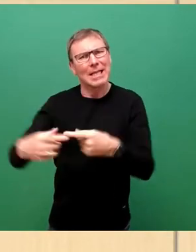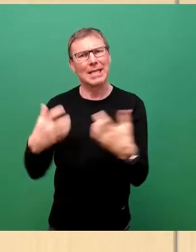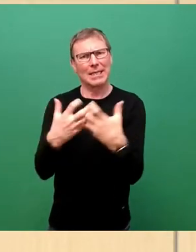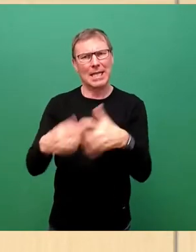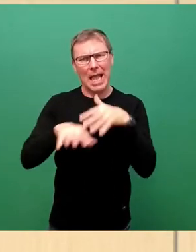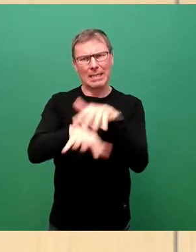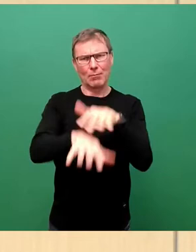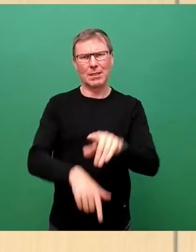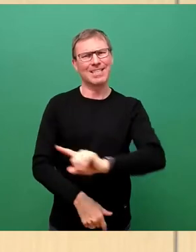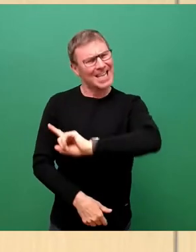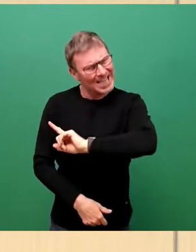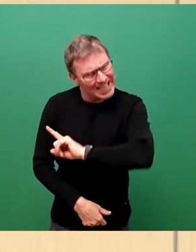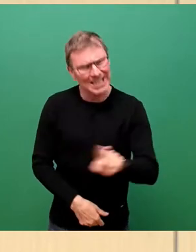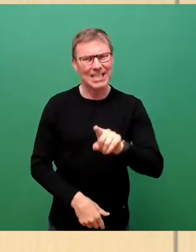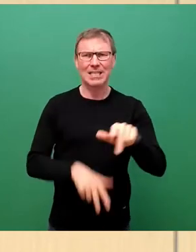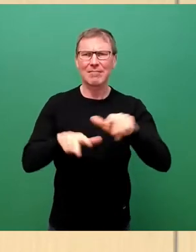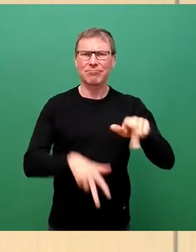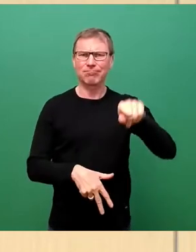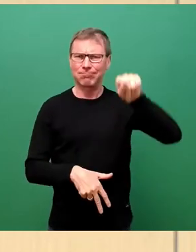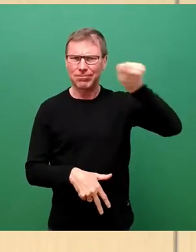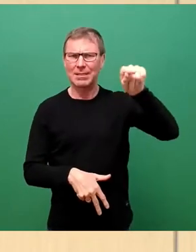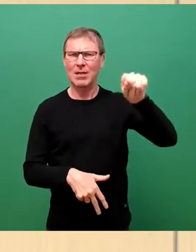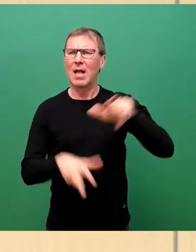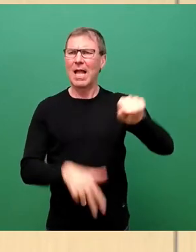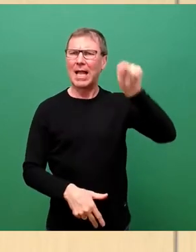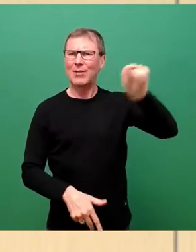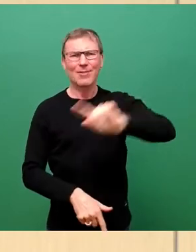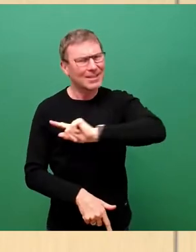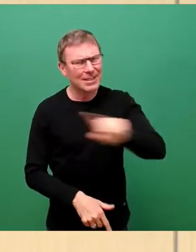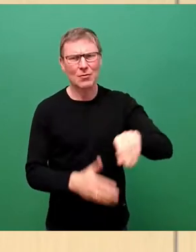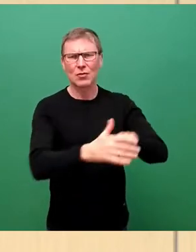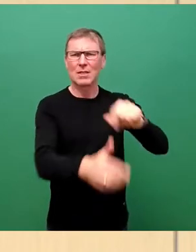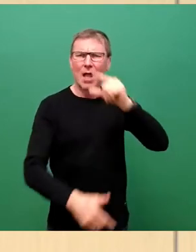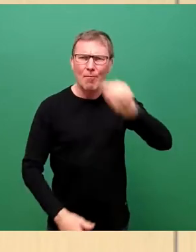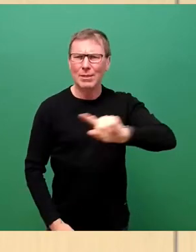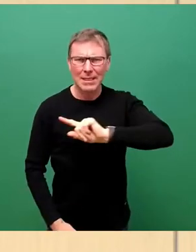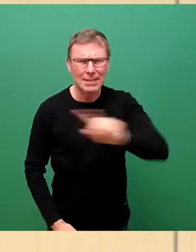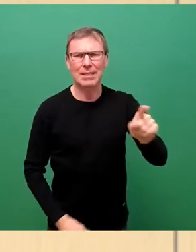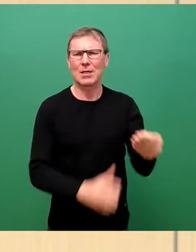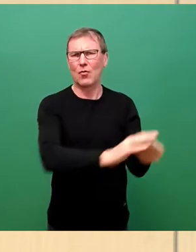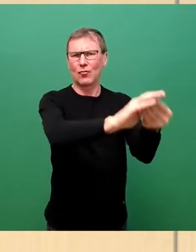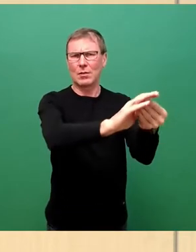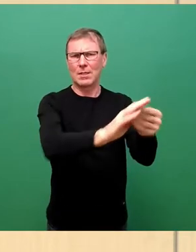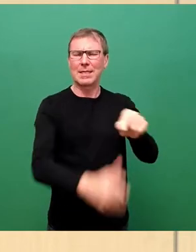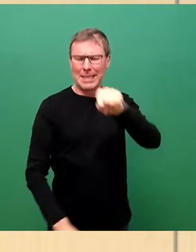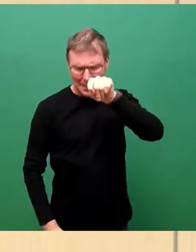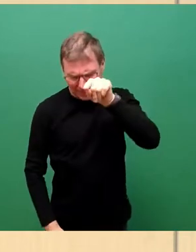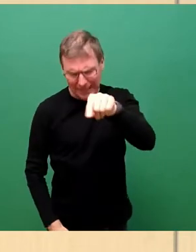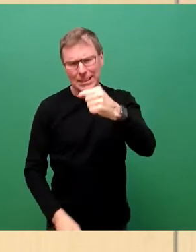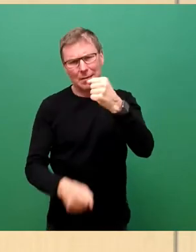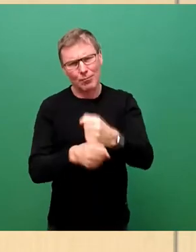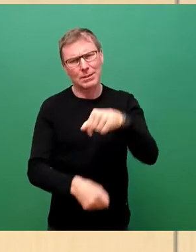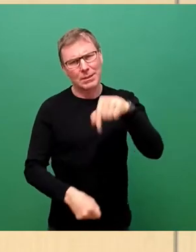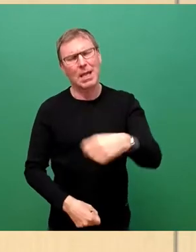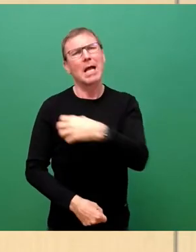nicht das Regime der Regierung, die Putin die Stange halten. Ich denke, das sollten wir hier auch als Dresdner